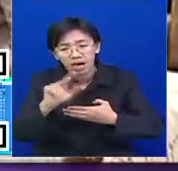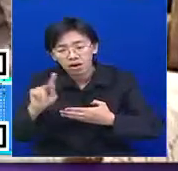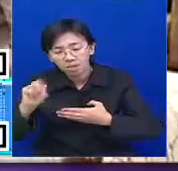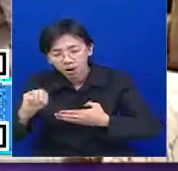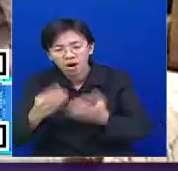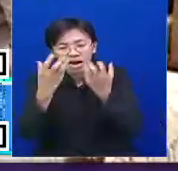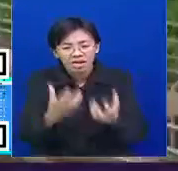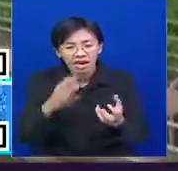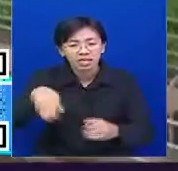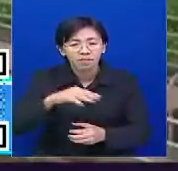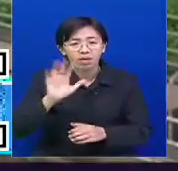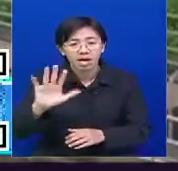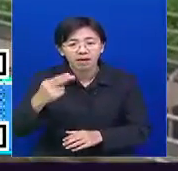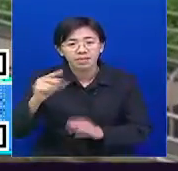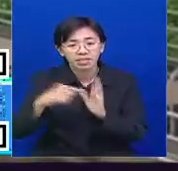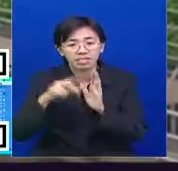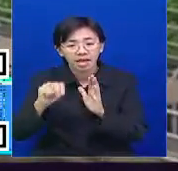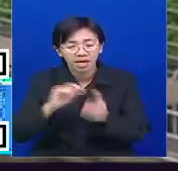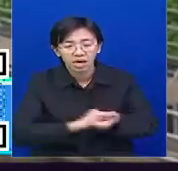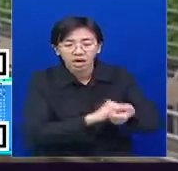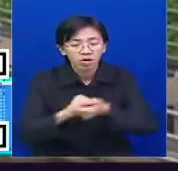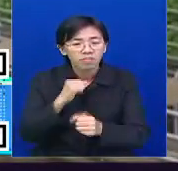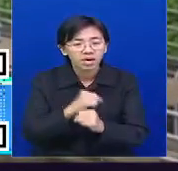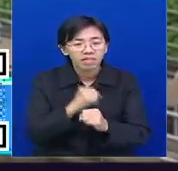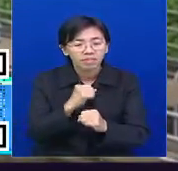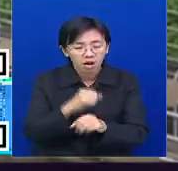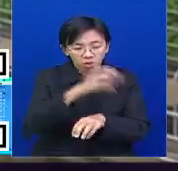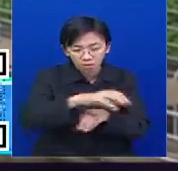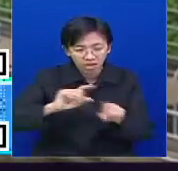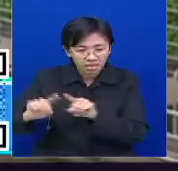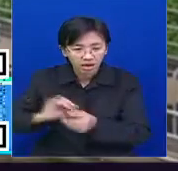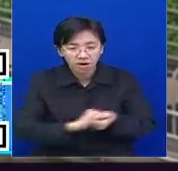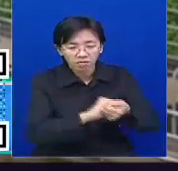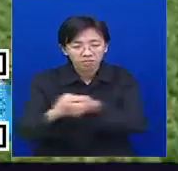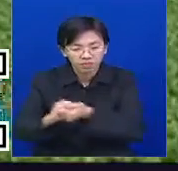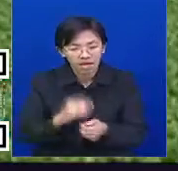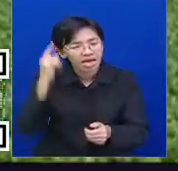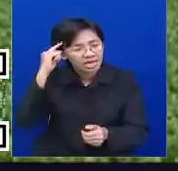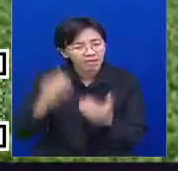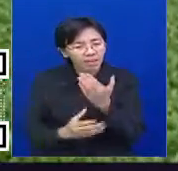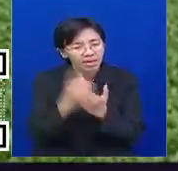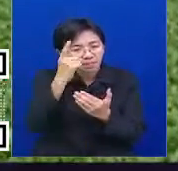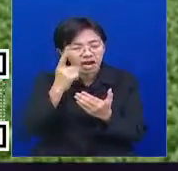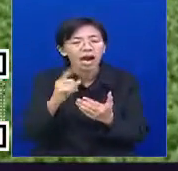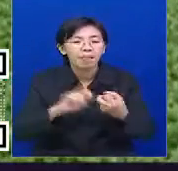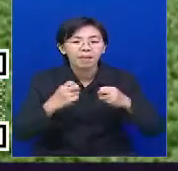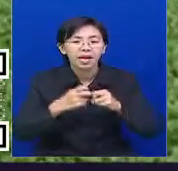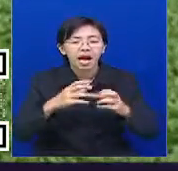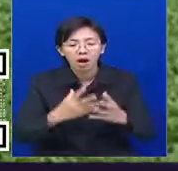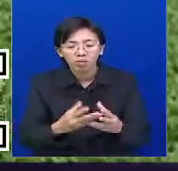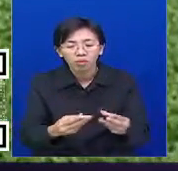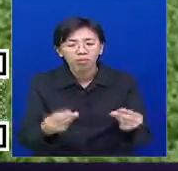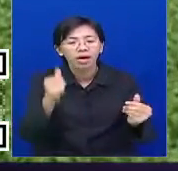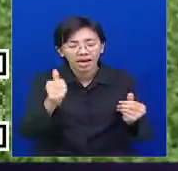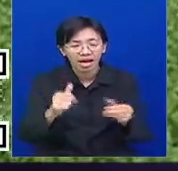าณ 50,000 ตันแต่เมื่อมีการบูรณาการการทำงานร่วมกันของหน่วยงานที่เกี่ยวข้องคาดภายใน1สัปดาห์น่าจะคลี่คลายได้ในระดับหนึ่งโ